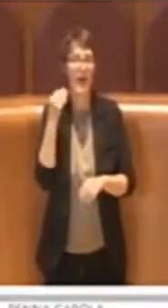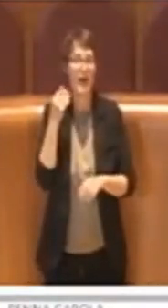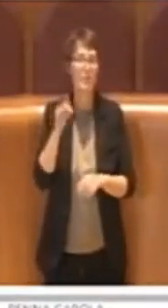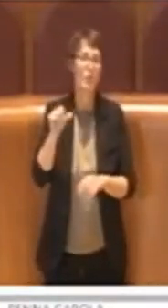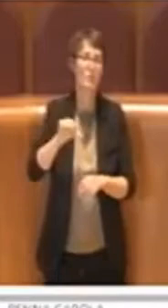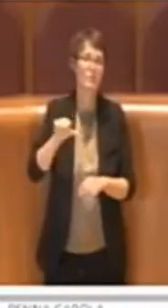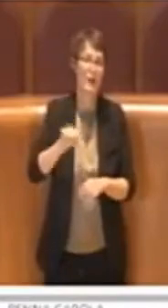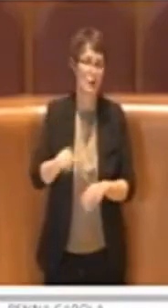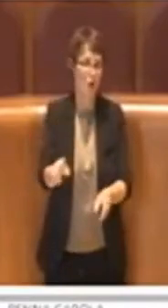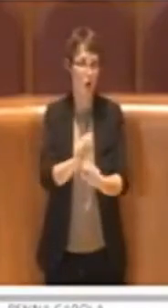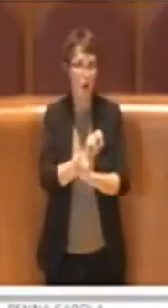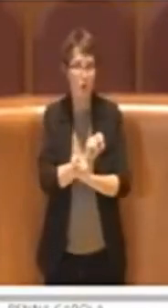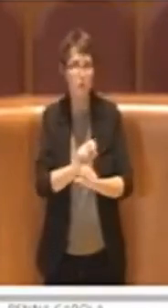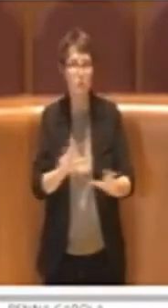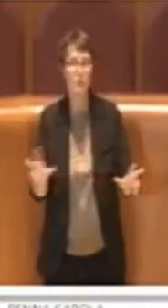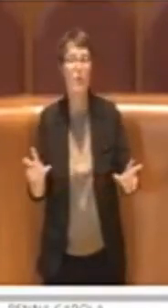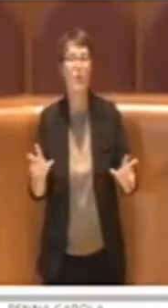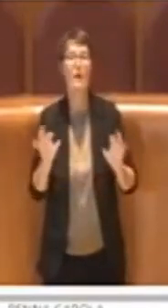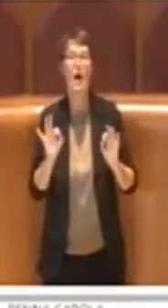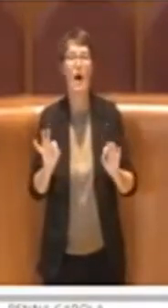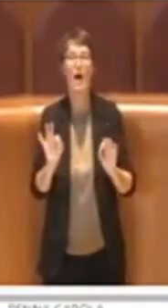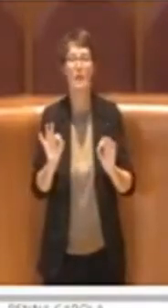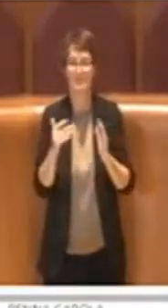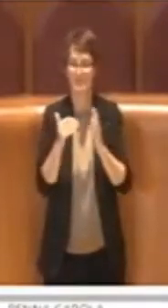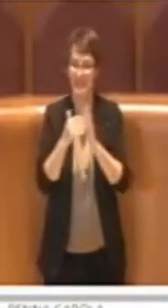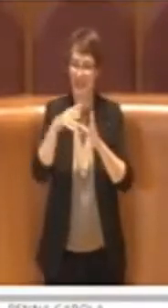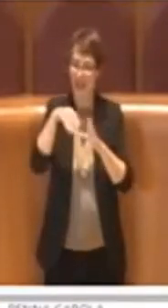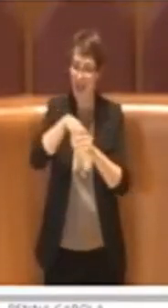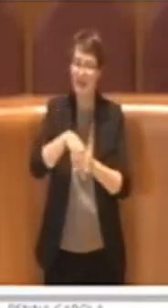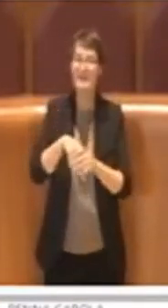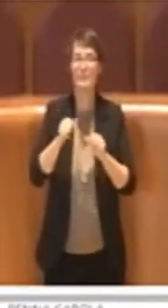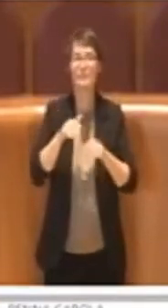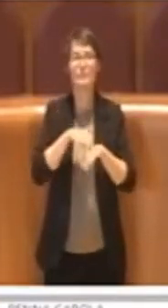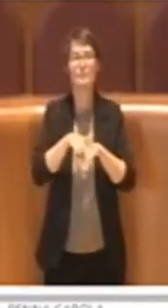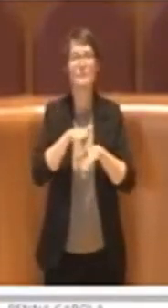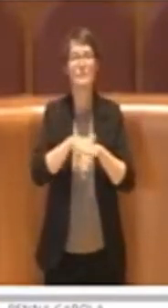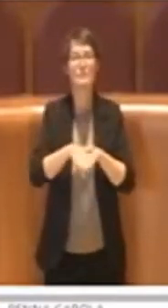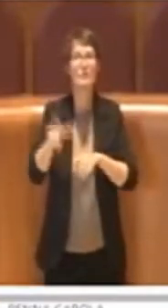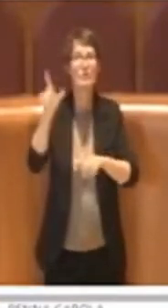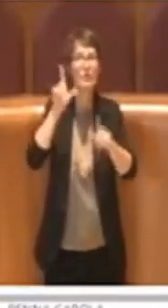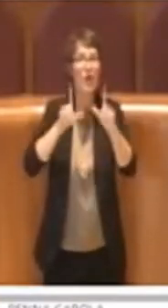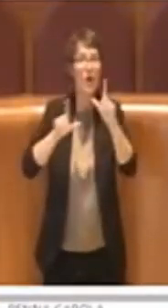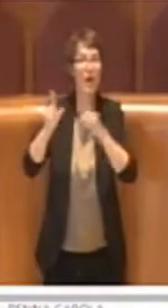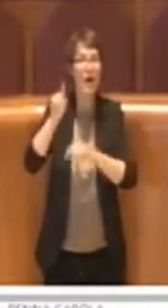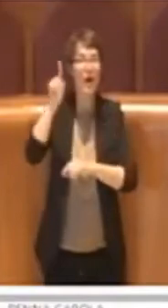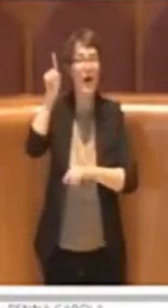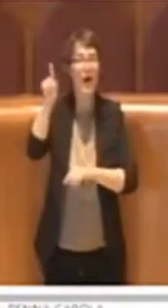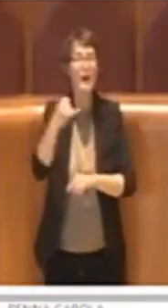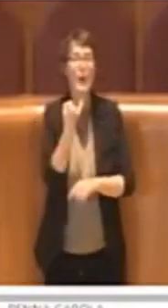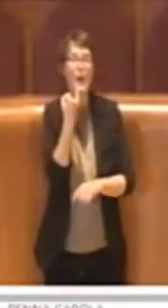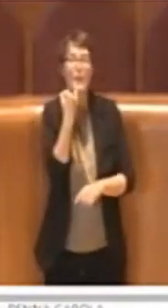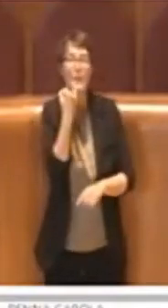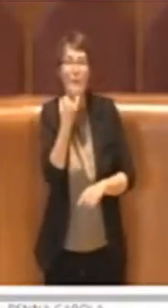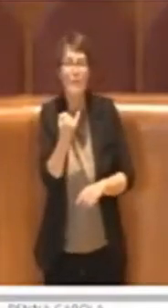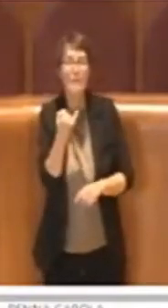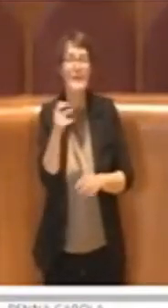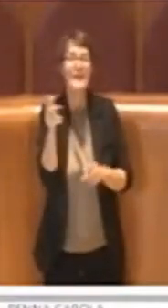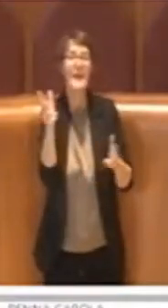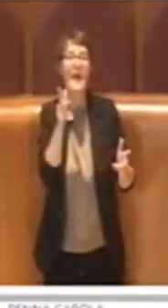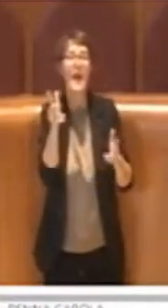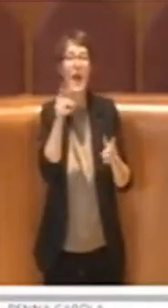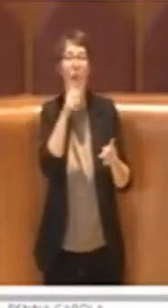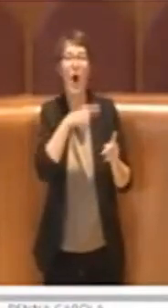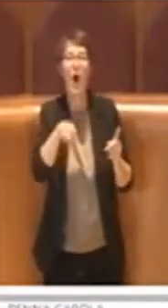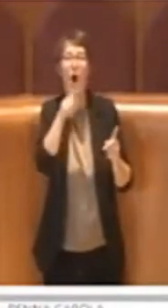usano in ambito domestico sicuramente il solare e il mini eolico. L'efficienza